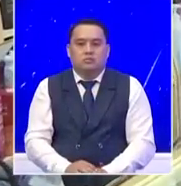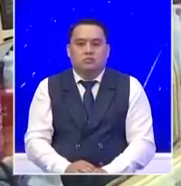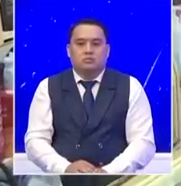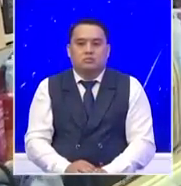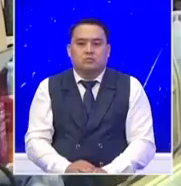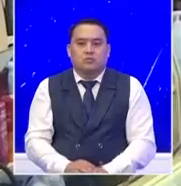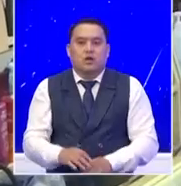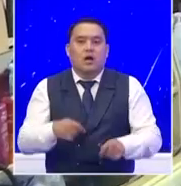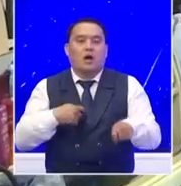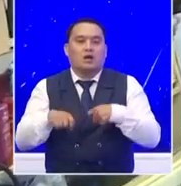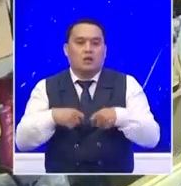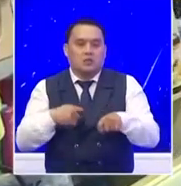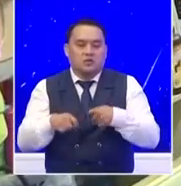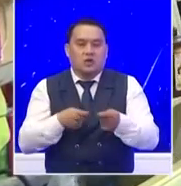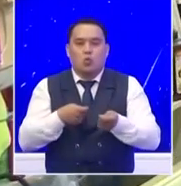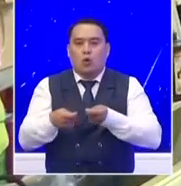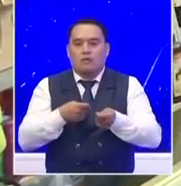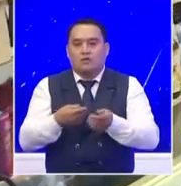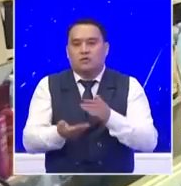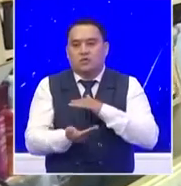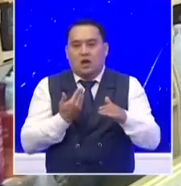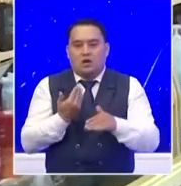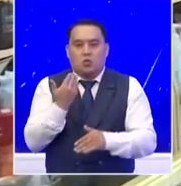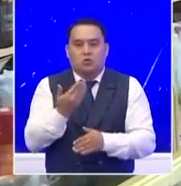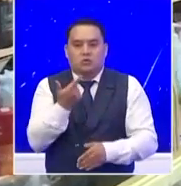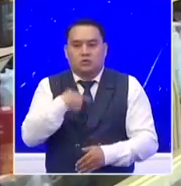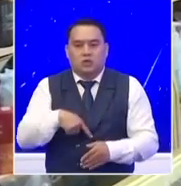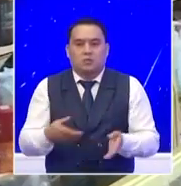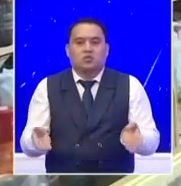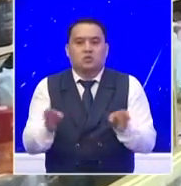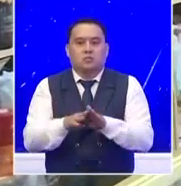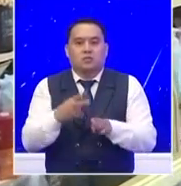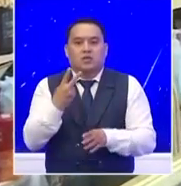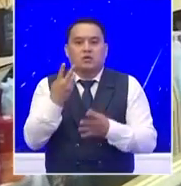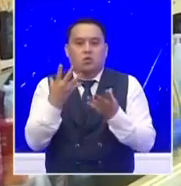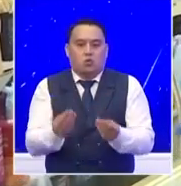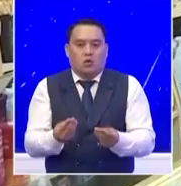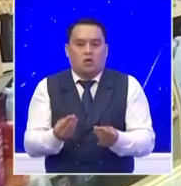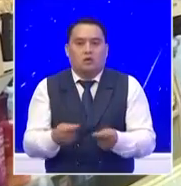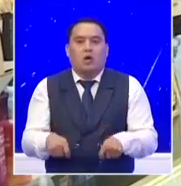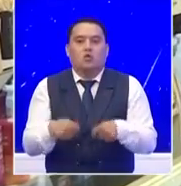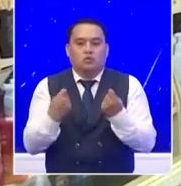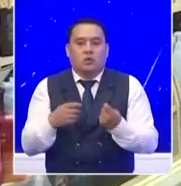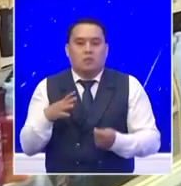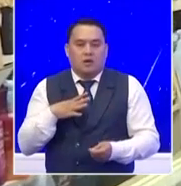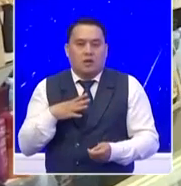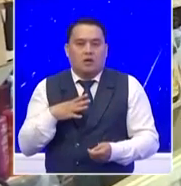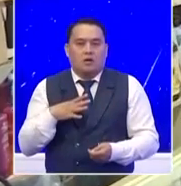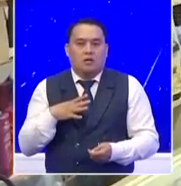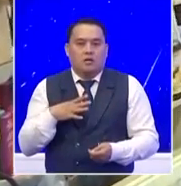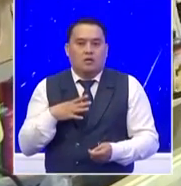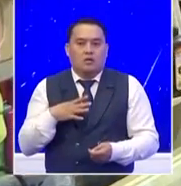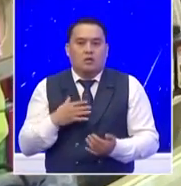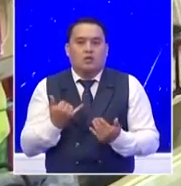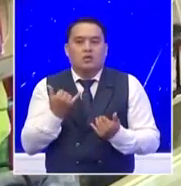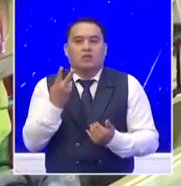қазір администрацияны шақырдық. Администрация олар өздері жабады. 1-2 күнге жабады. Вот нарушение все выявляется, бәрін шығып жатыр ғой.